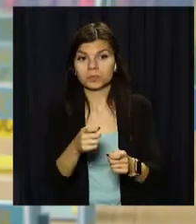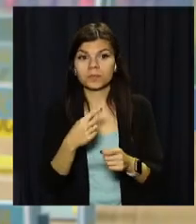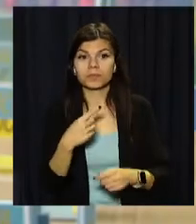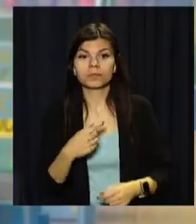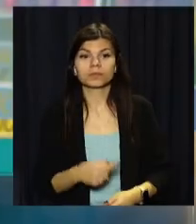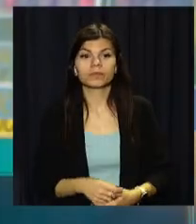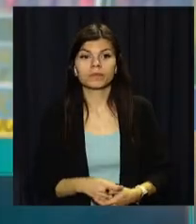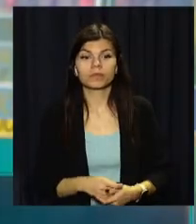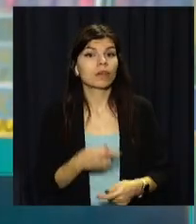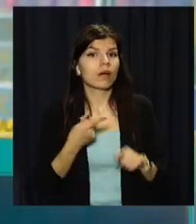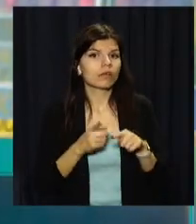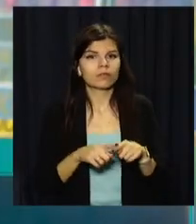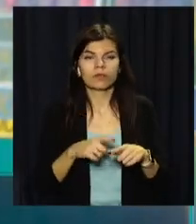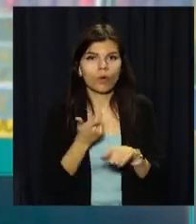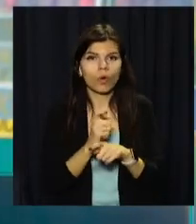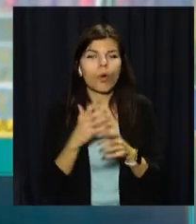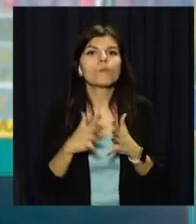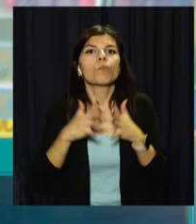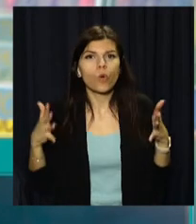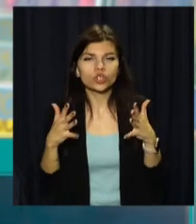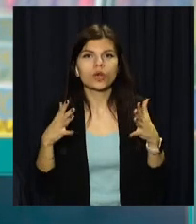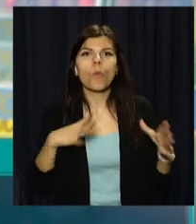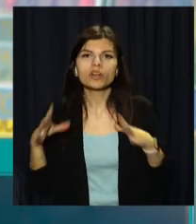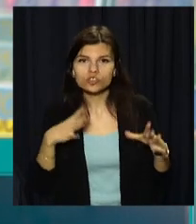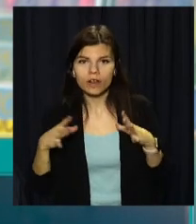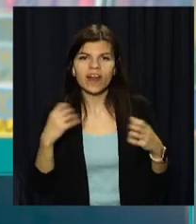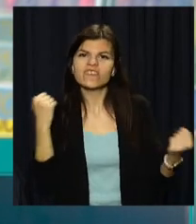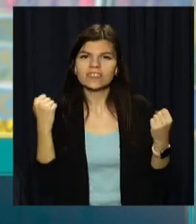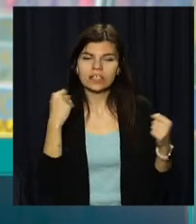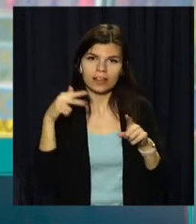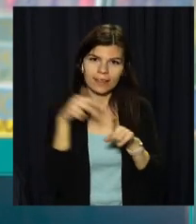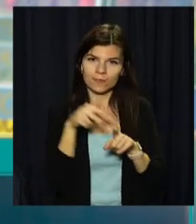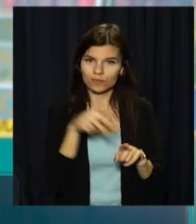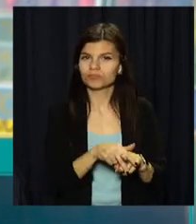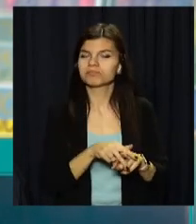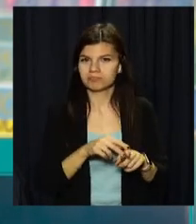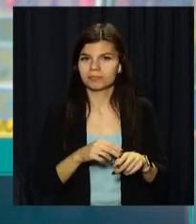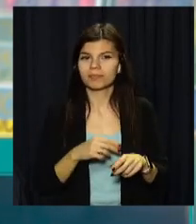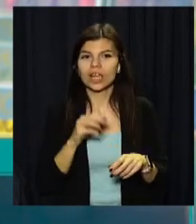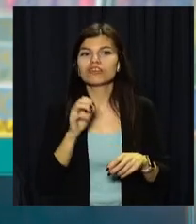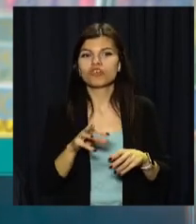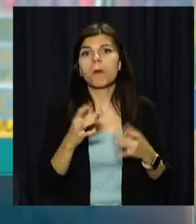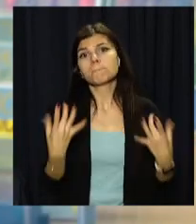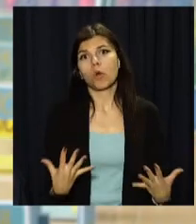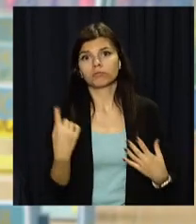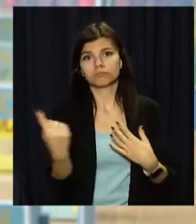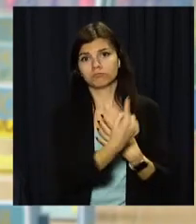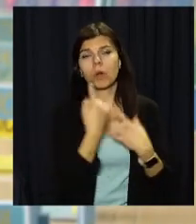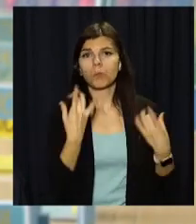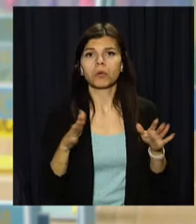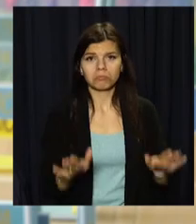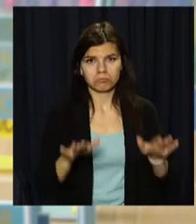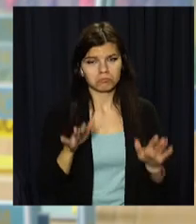Мы тут больше упражнений делаем, больше всяких физических нагрузок, чем вот это просто ходить и